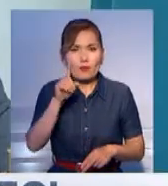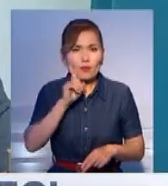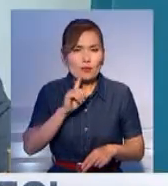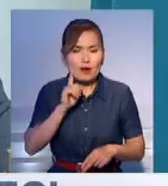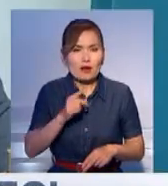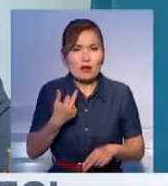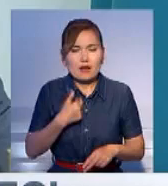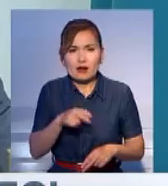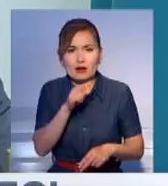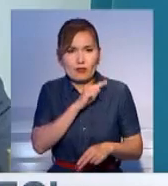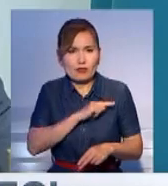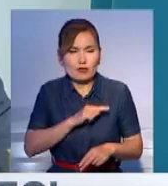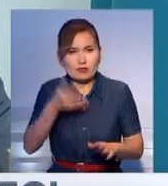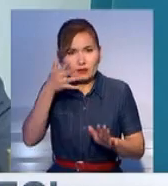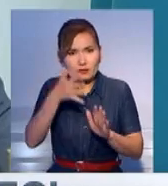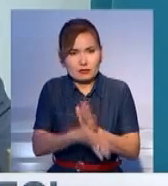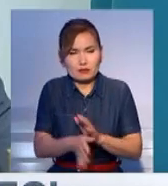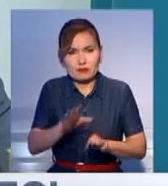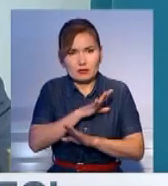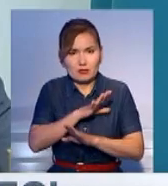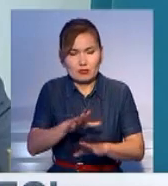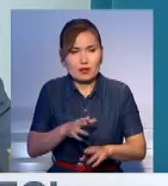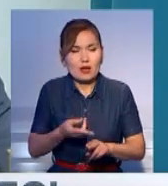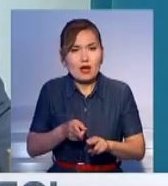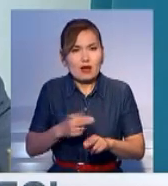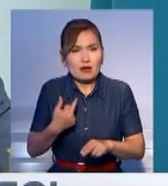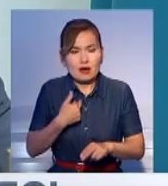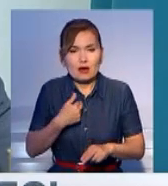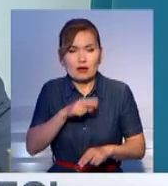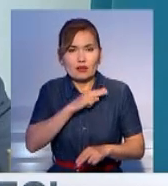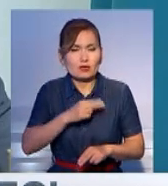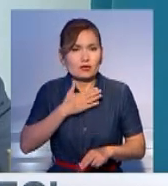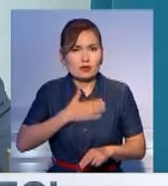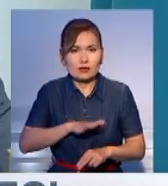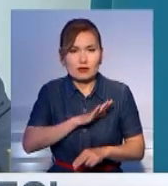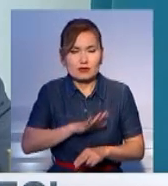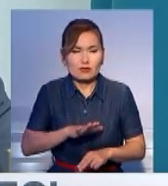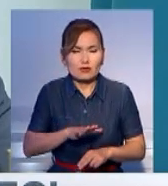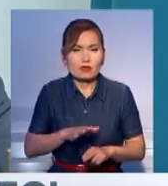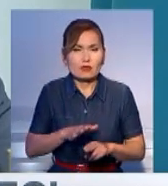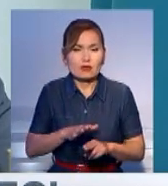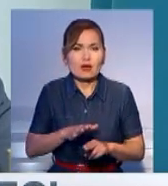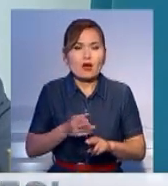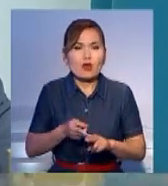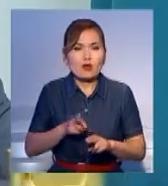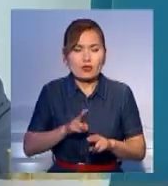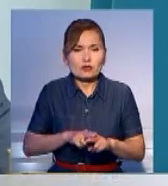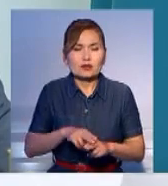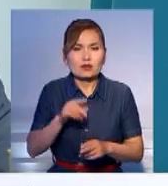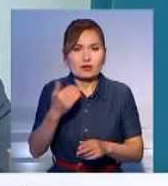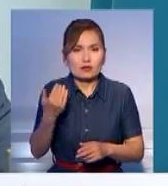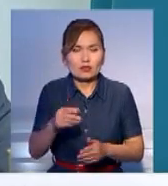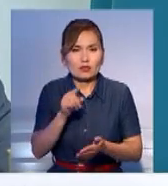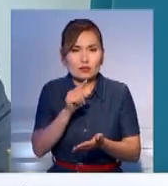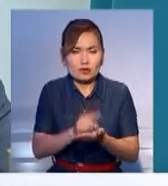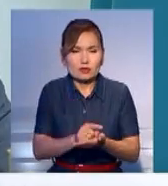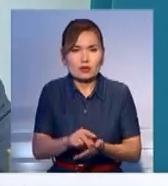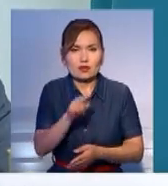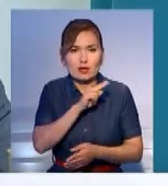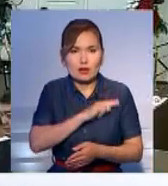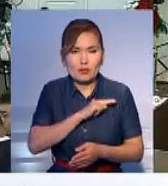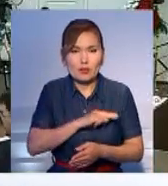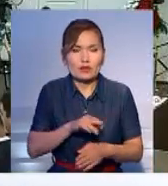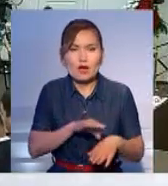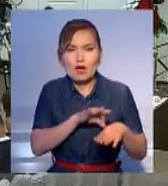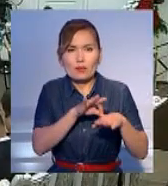но пока что я не могу сказать, что я доволен работой этого комитета. Он должен работать над тем, чтобы